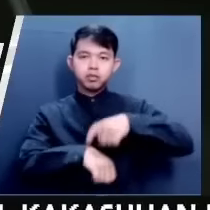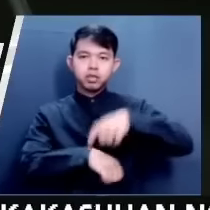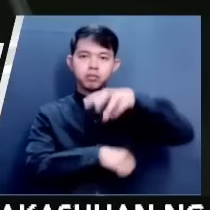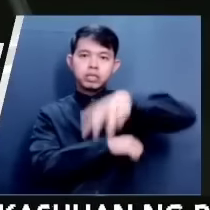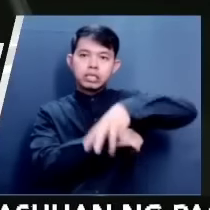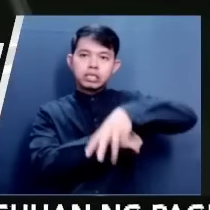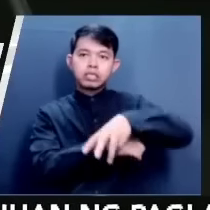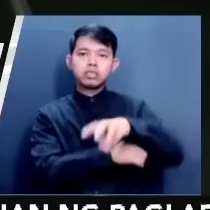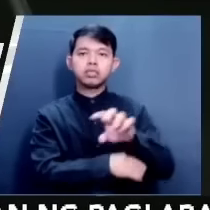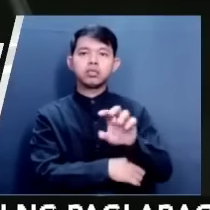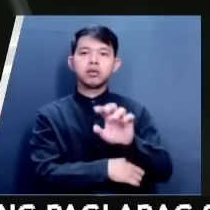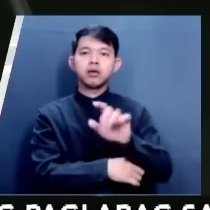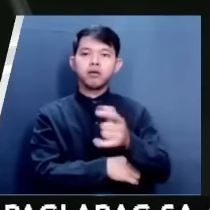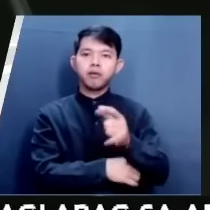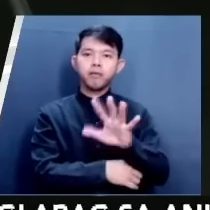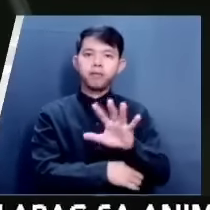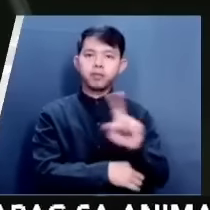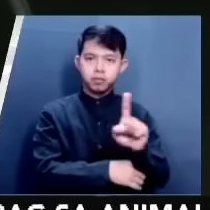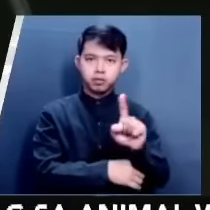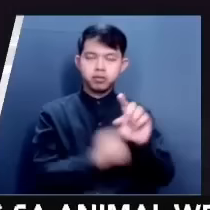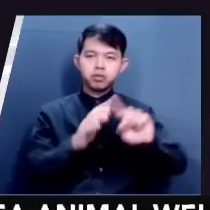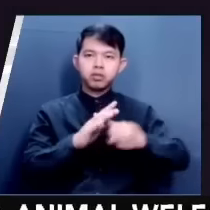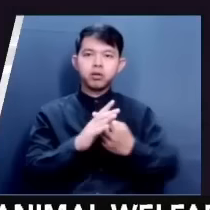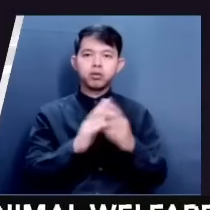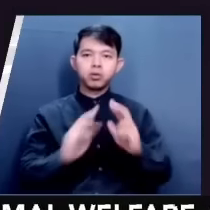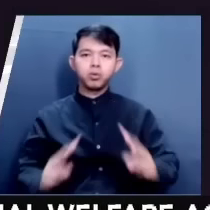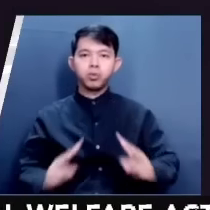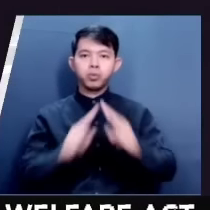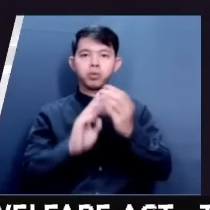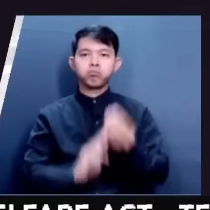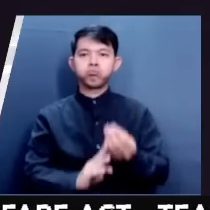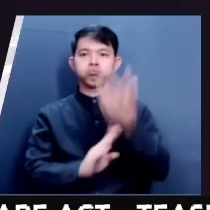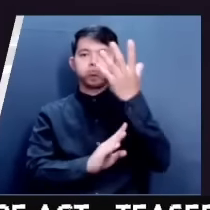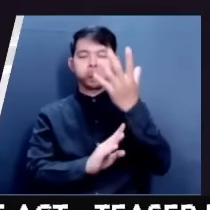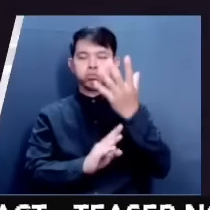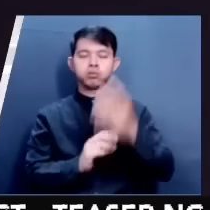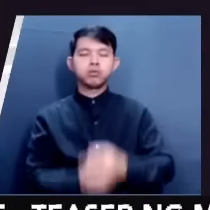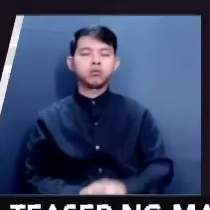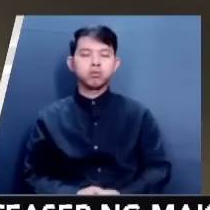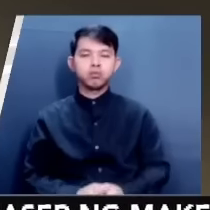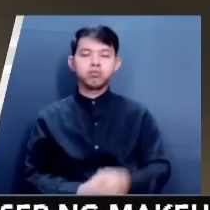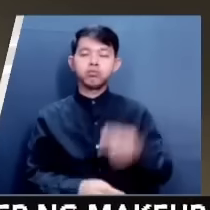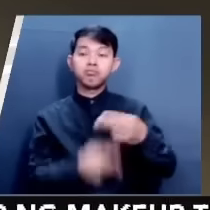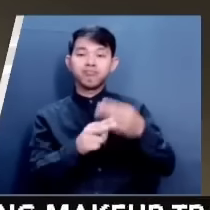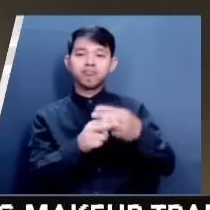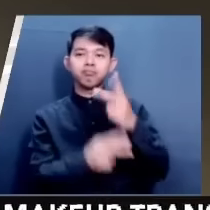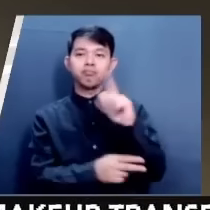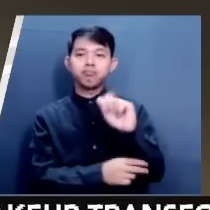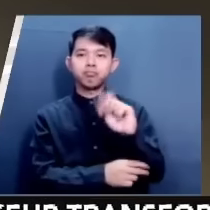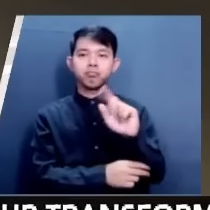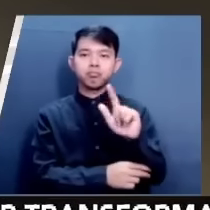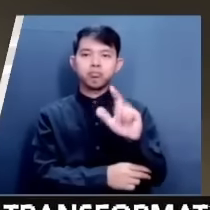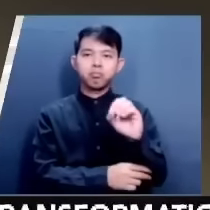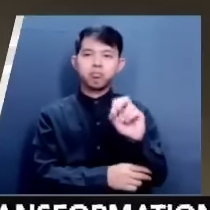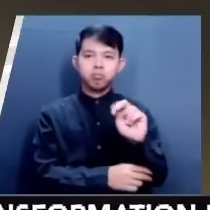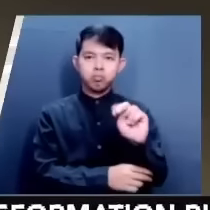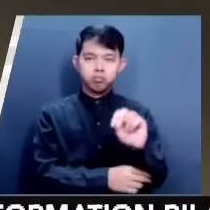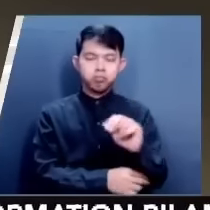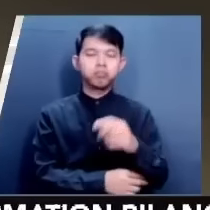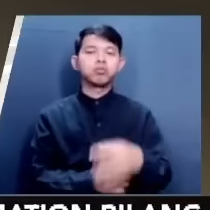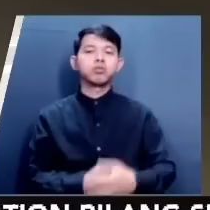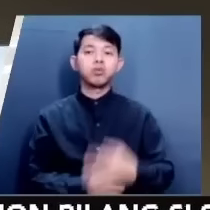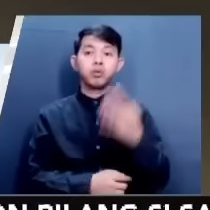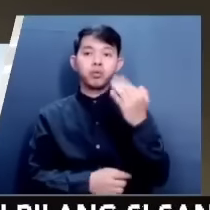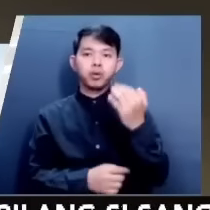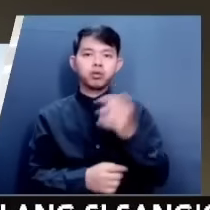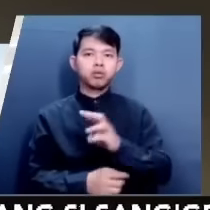Canlaon. Ayon sa FIVOX, priatic na may ituturing ang pagsabog. Ang itinuturong sanhi nito ay ang mataas na level ng tubig sa